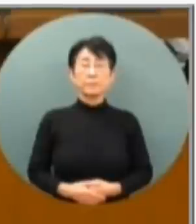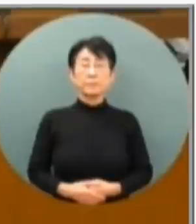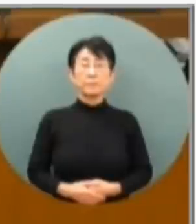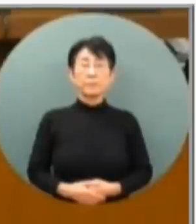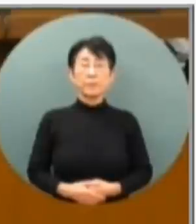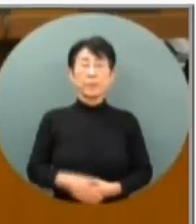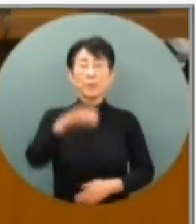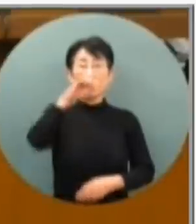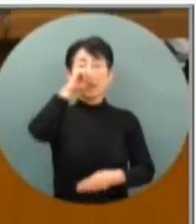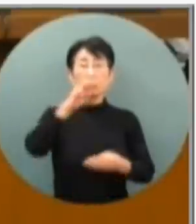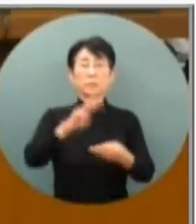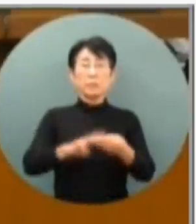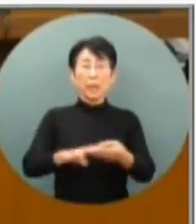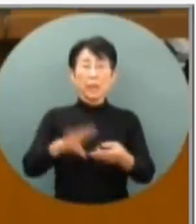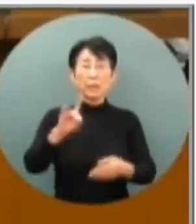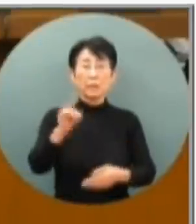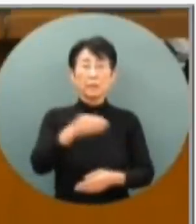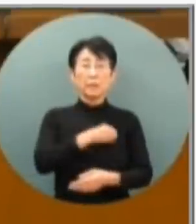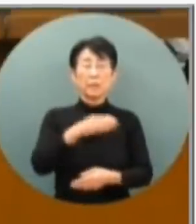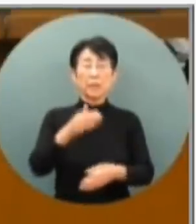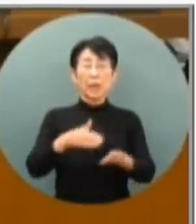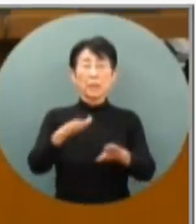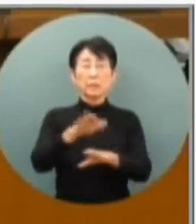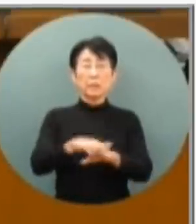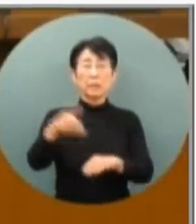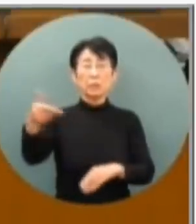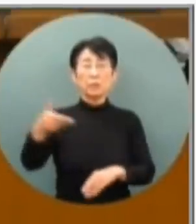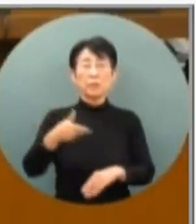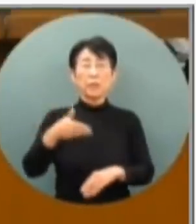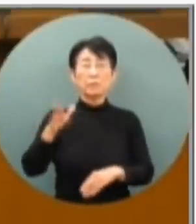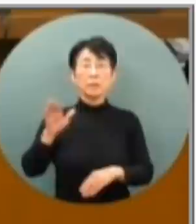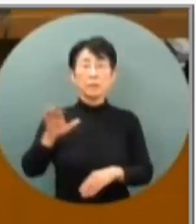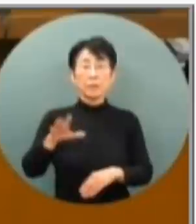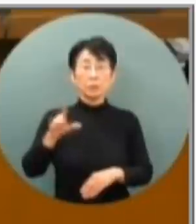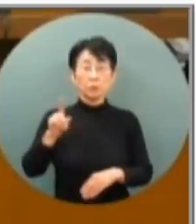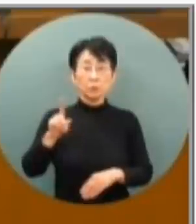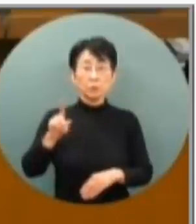吉田議員から重ねてお尋ねがございました。まず、